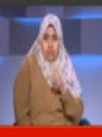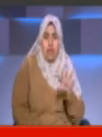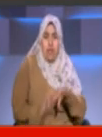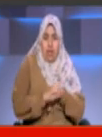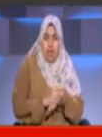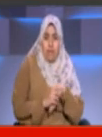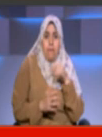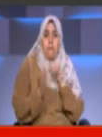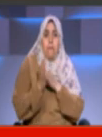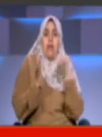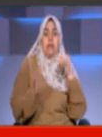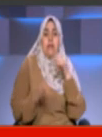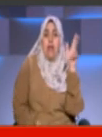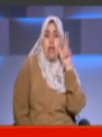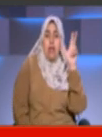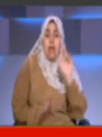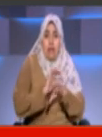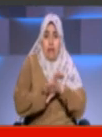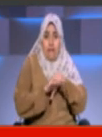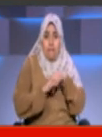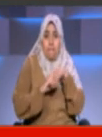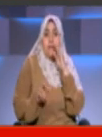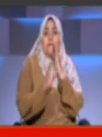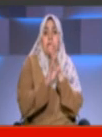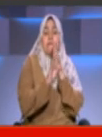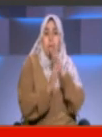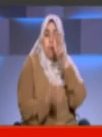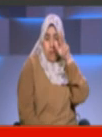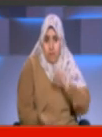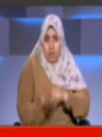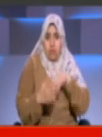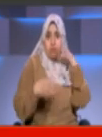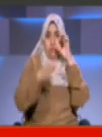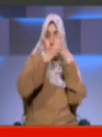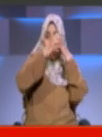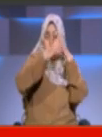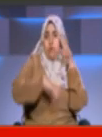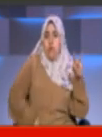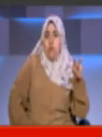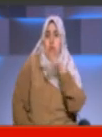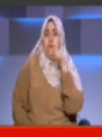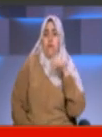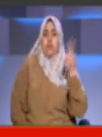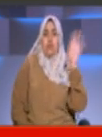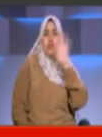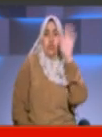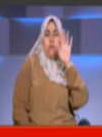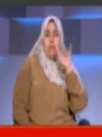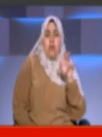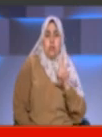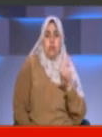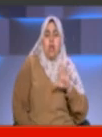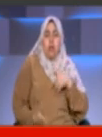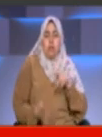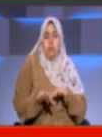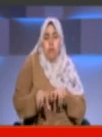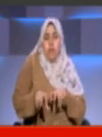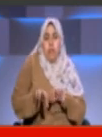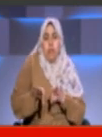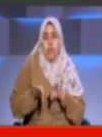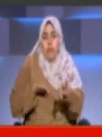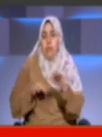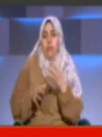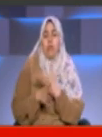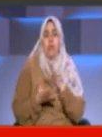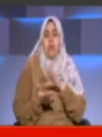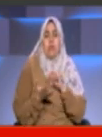إعلامية لإنتاج فيلم وثائقي حول الأوضاع بشمال سيناء والادعاء بتعرض مواطنيها للتضييق